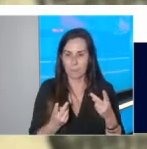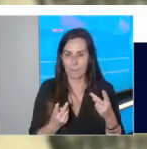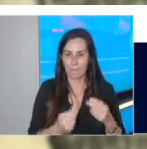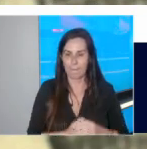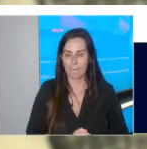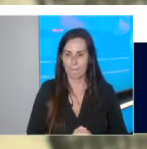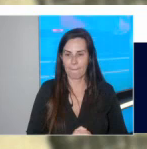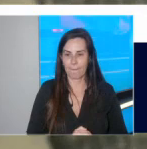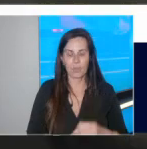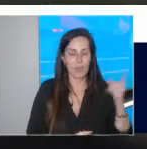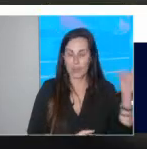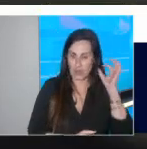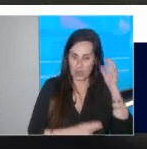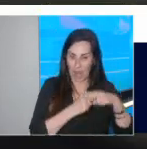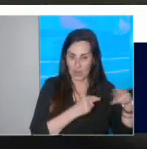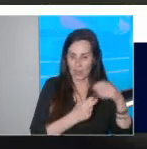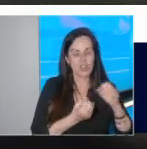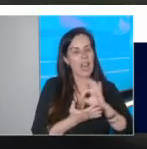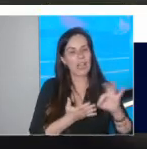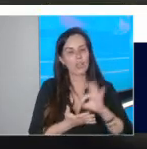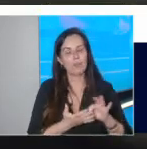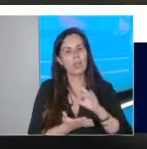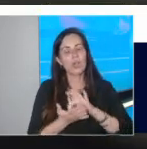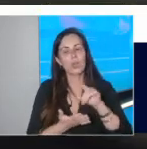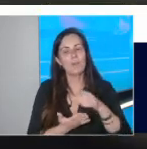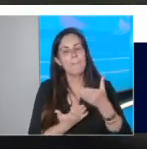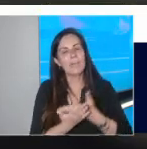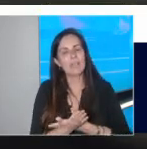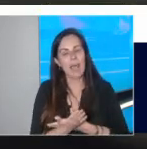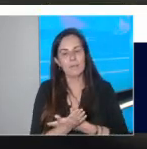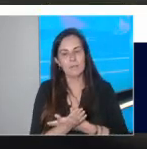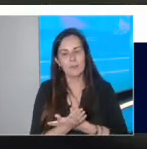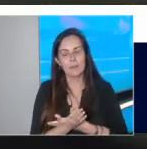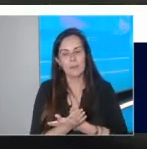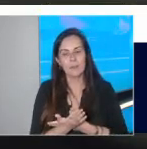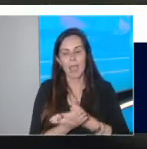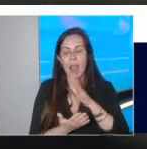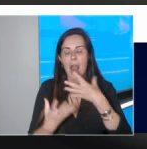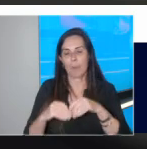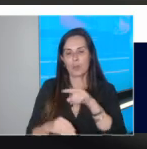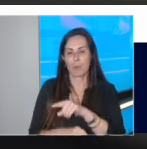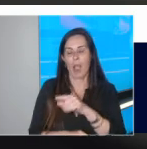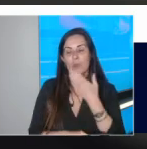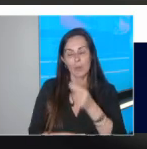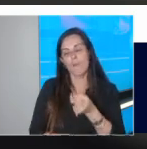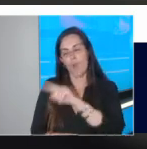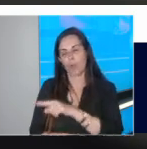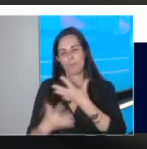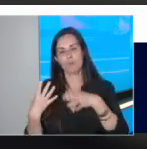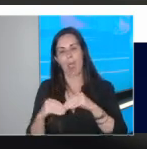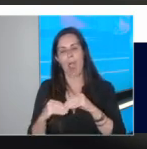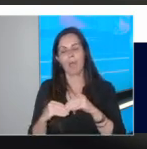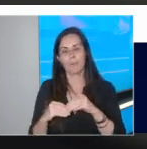שבה היא מתקשה בדיווח, היא בעצם כותבת את המכתב גם לסופיה וגם למשפחה אחרת